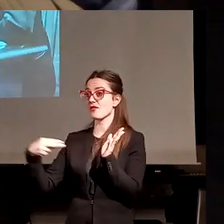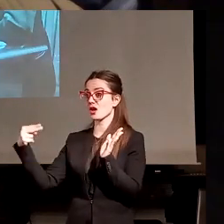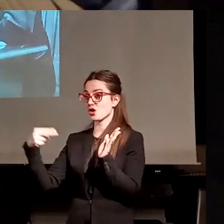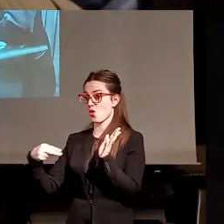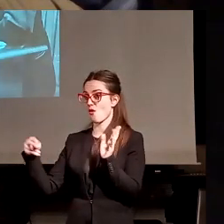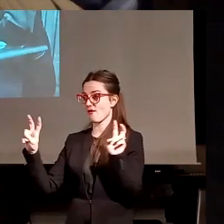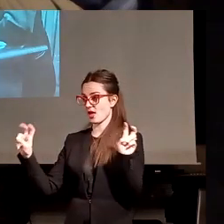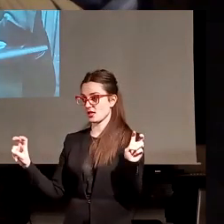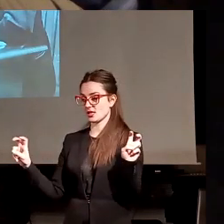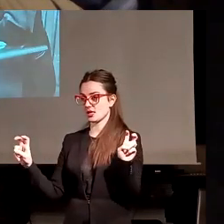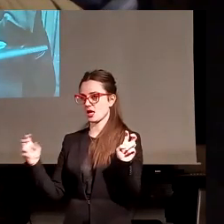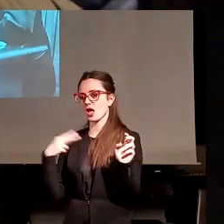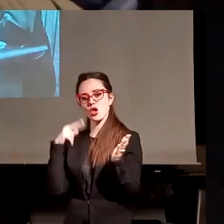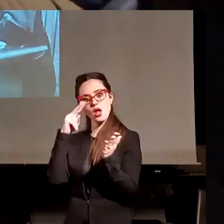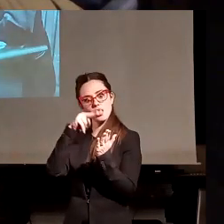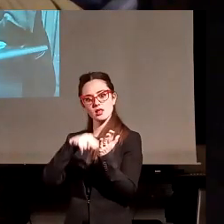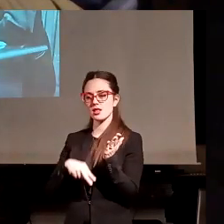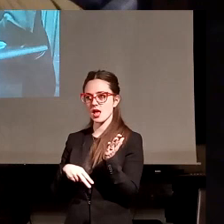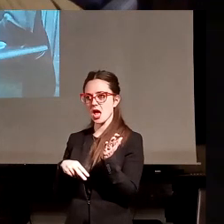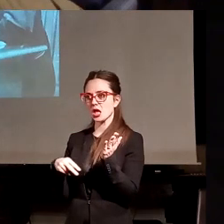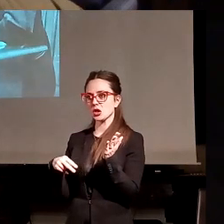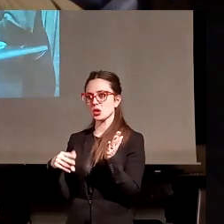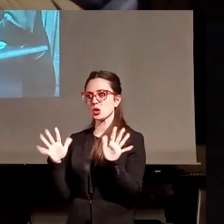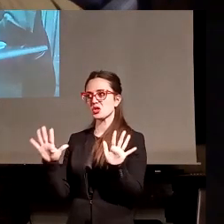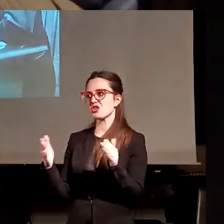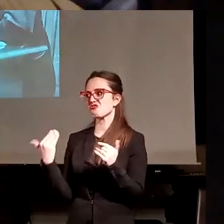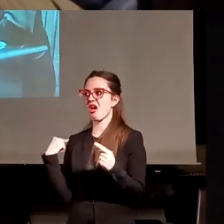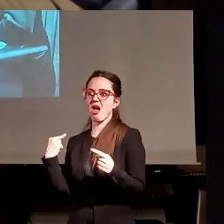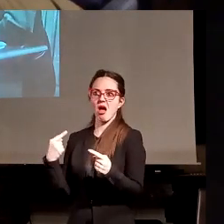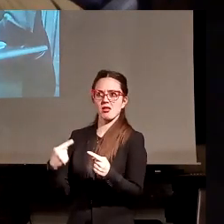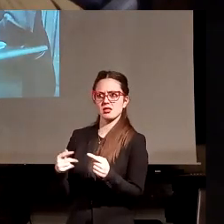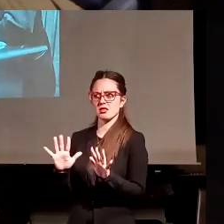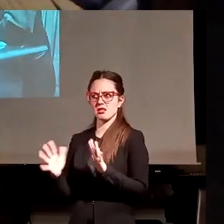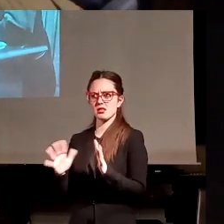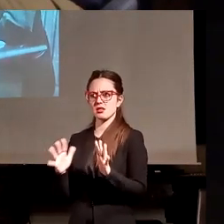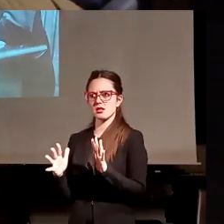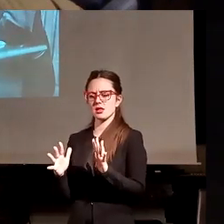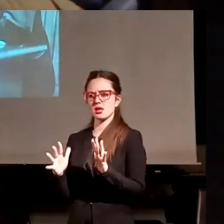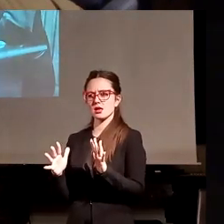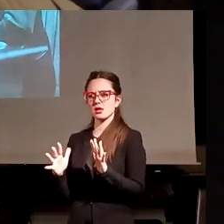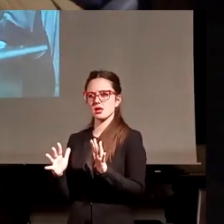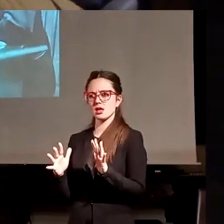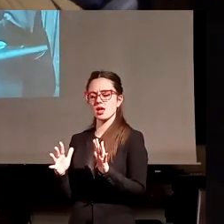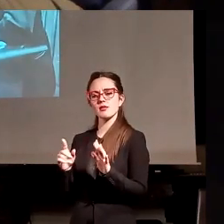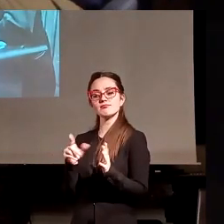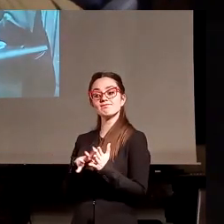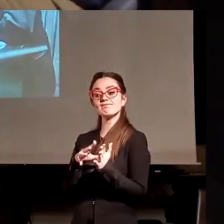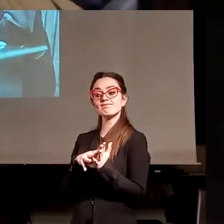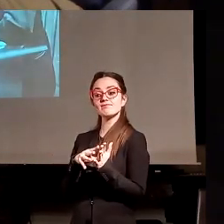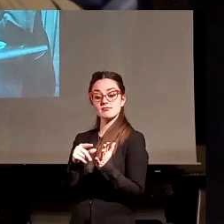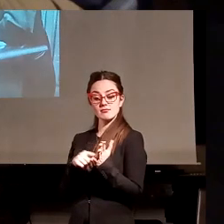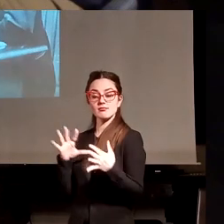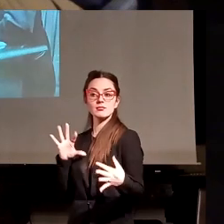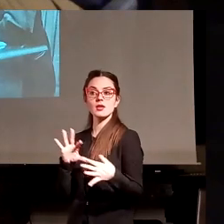che io abbia letto negli ultimi dieci anni addirittura ispirato a ad